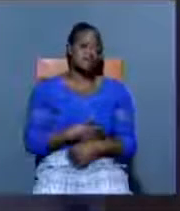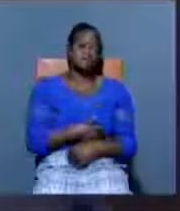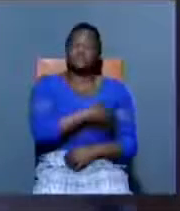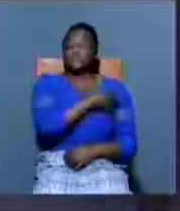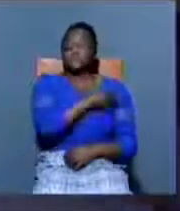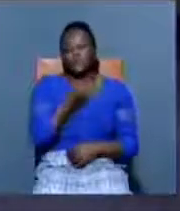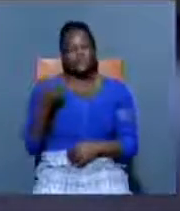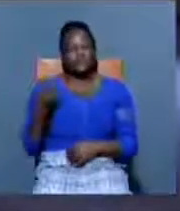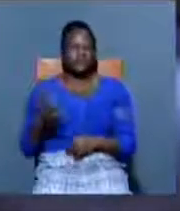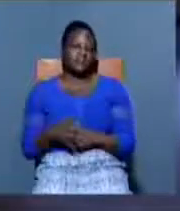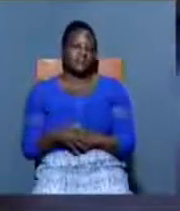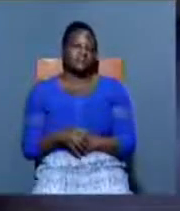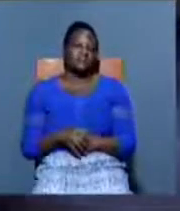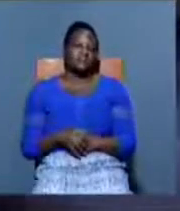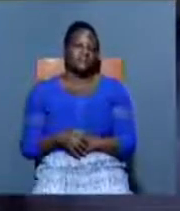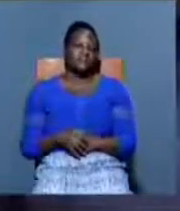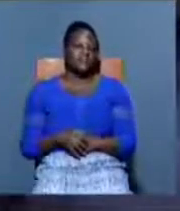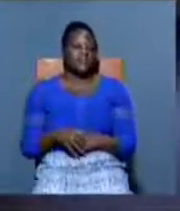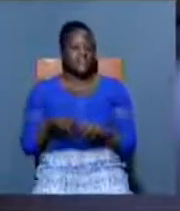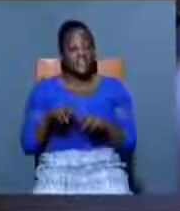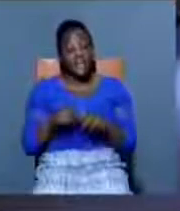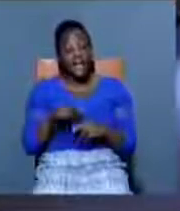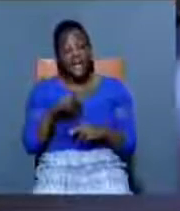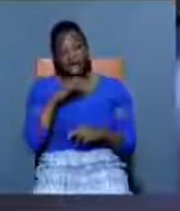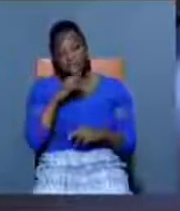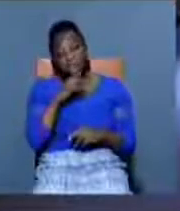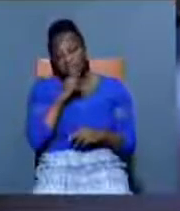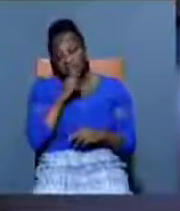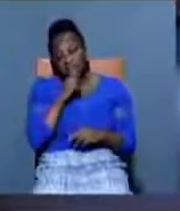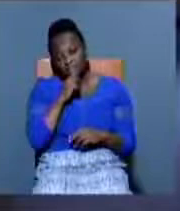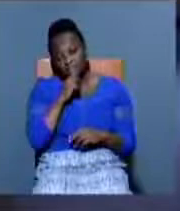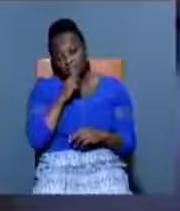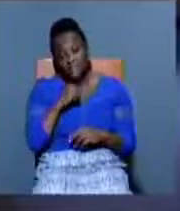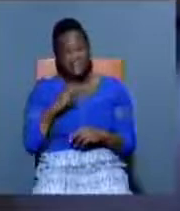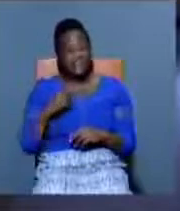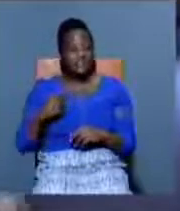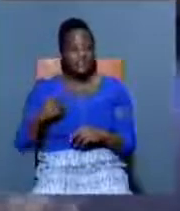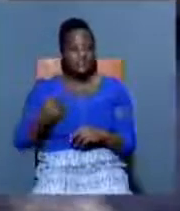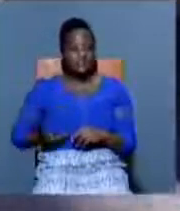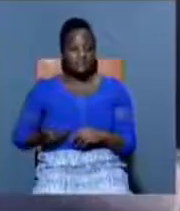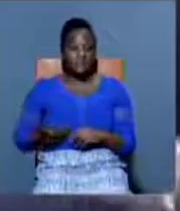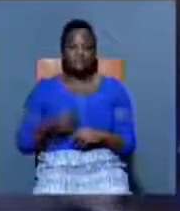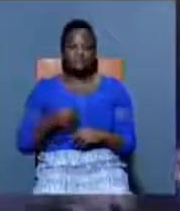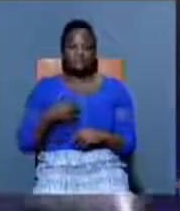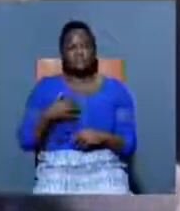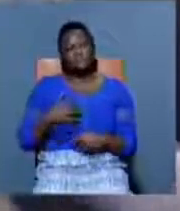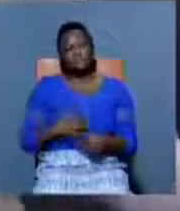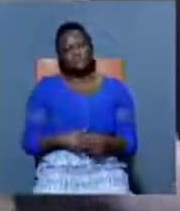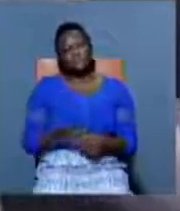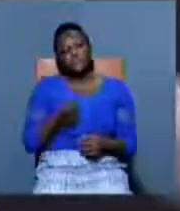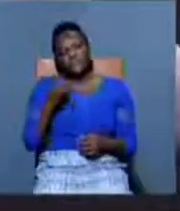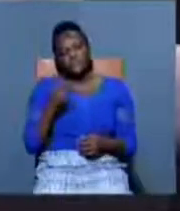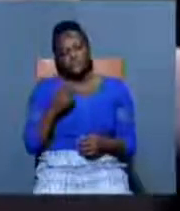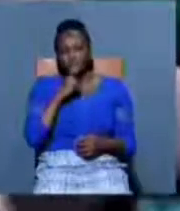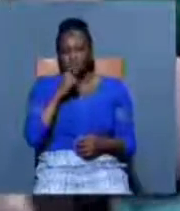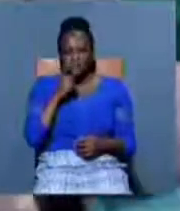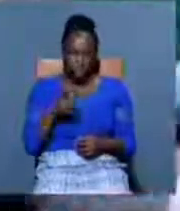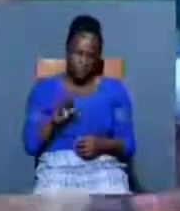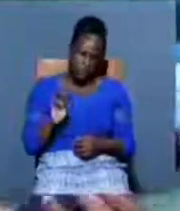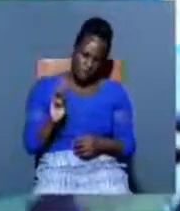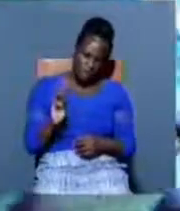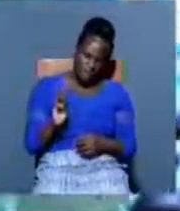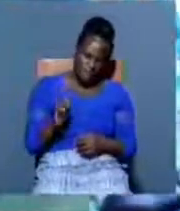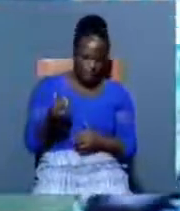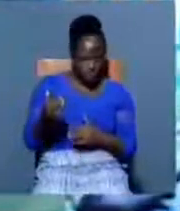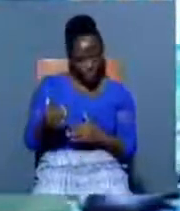Lakini akikaa mwanamke na mwanaume, mwanamke akianza hivi, "Yaani mimi tumbo linauma," baba anambia, "Limeanza lini? Linauma sehemu gani? Hem sogea nione."